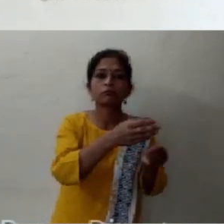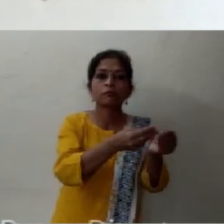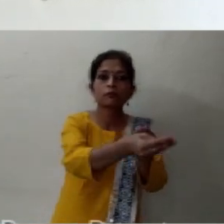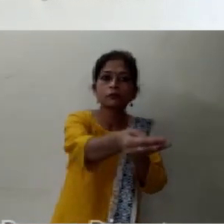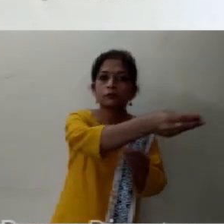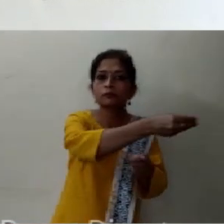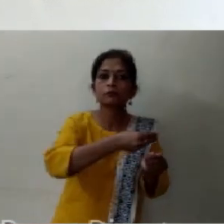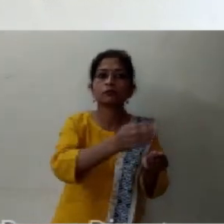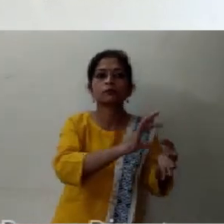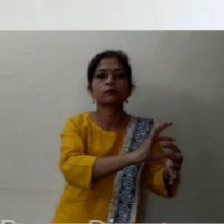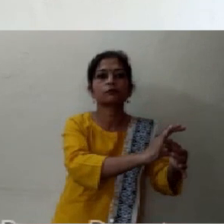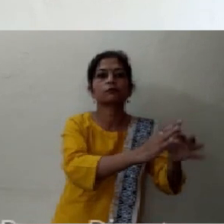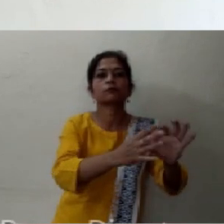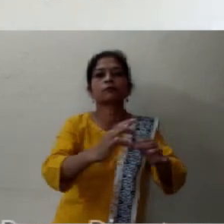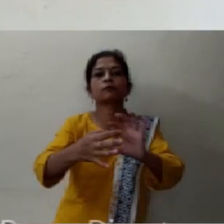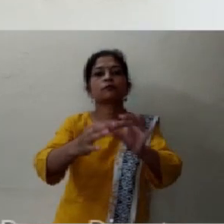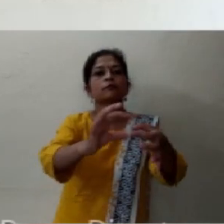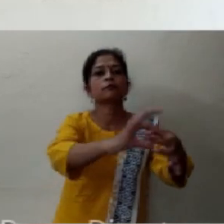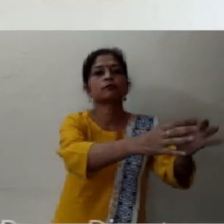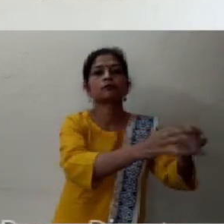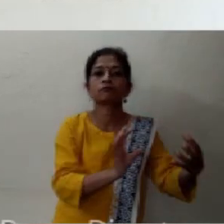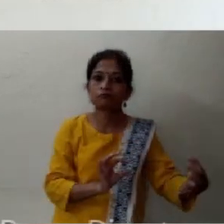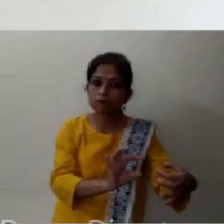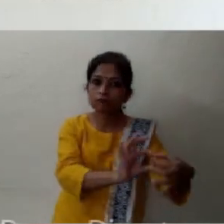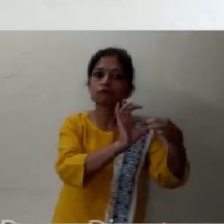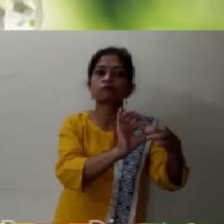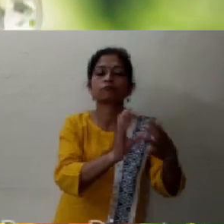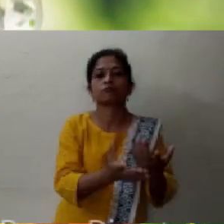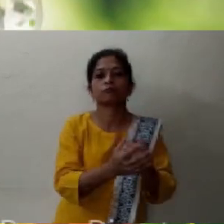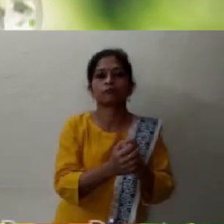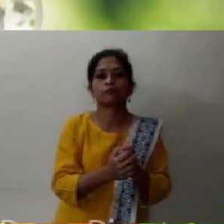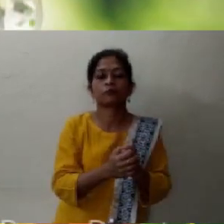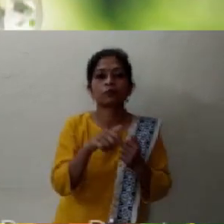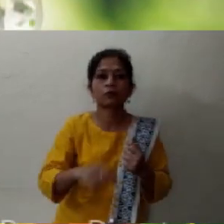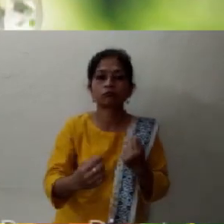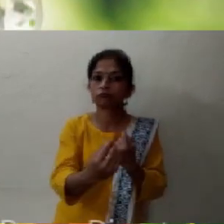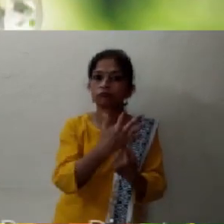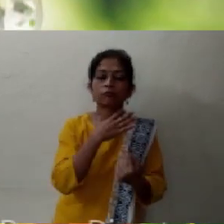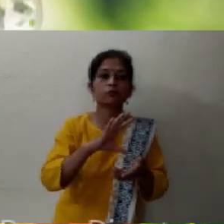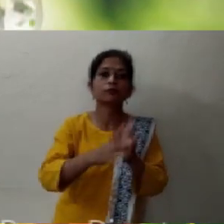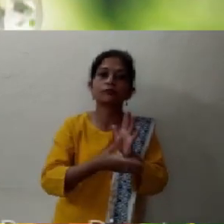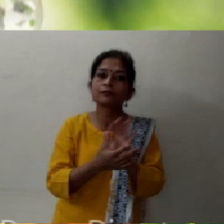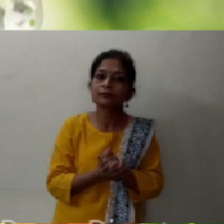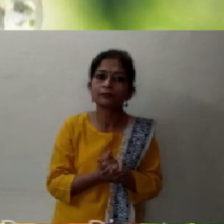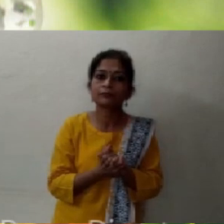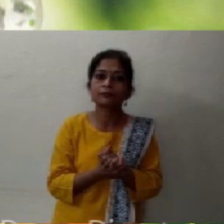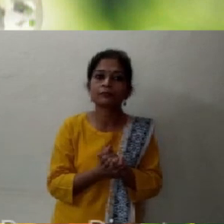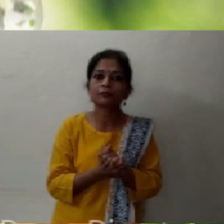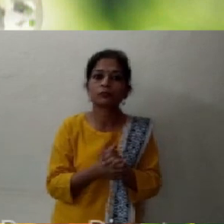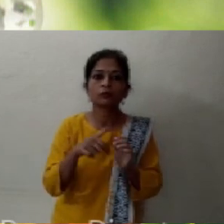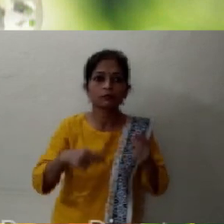अपने आसपास के पूरे ब्रह्मांड के साथ एक तारतम्य बना लो, एक सिंक्रोनी बना लो, ताकि नुकसान ना